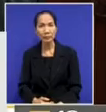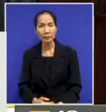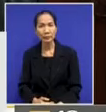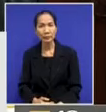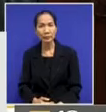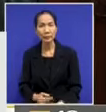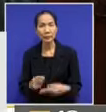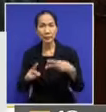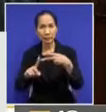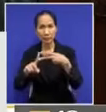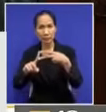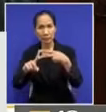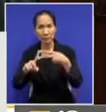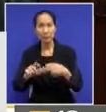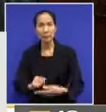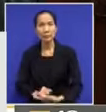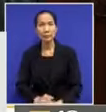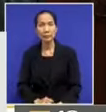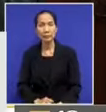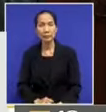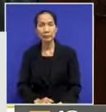นายธนาธรจึงรุ่งเรืองกิจครับ